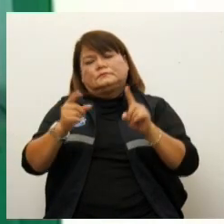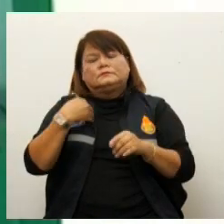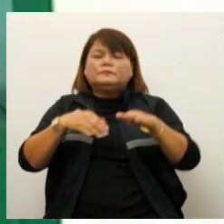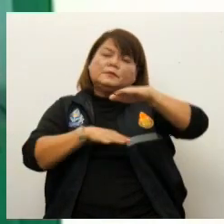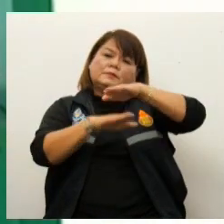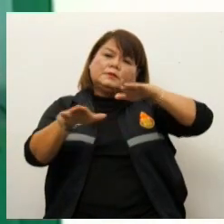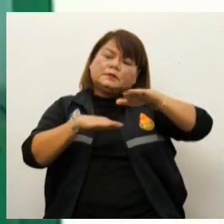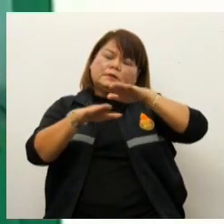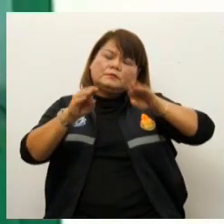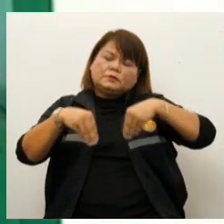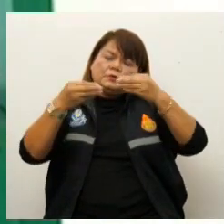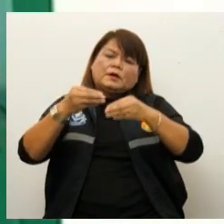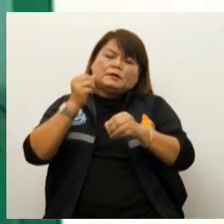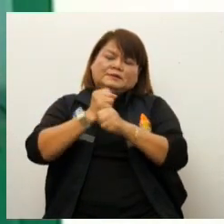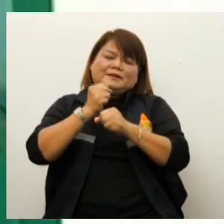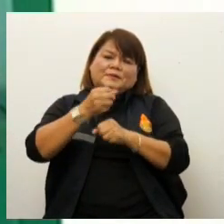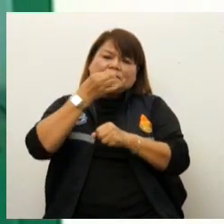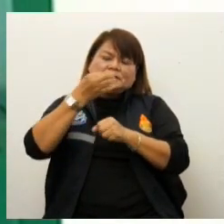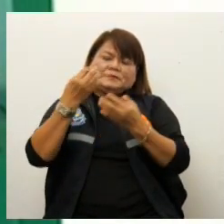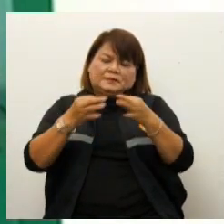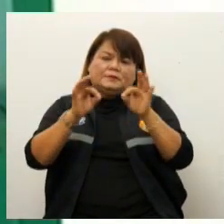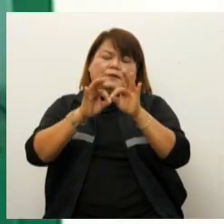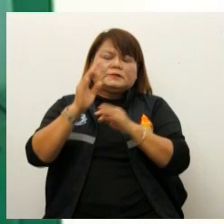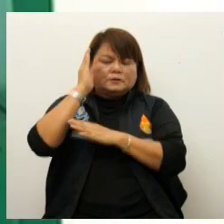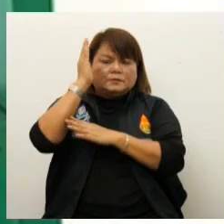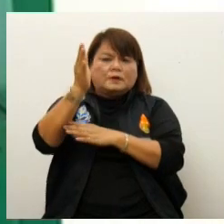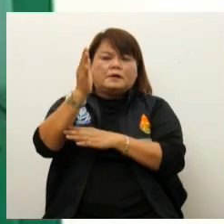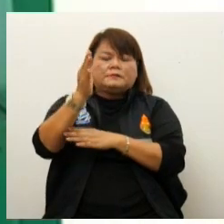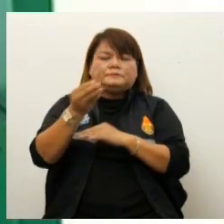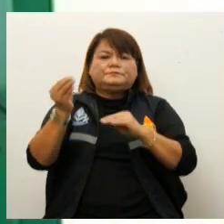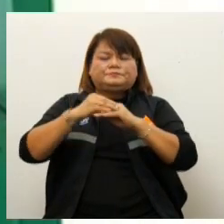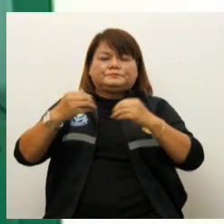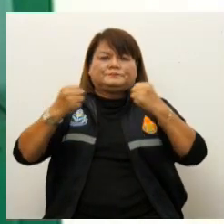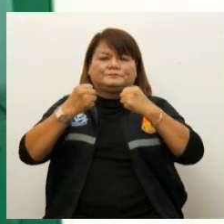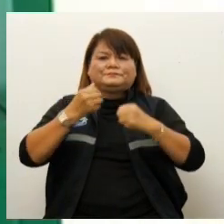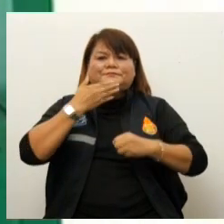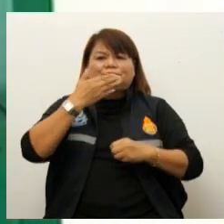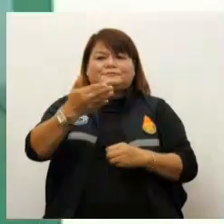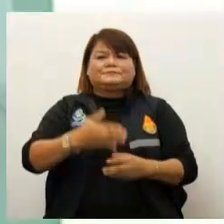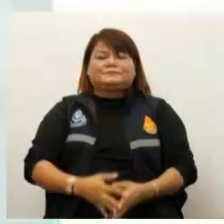านไปสู่การประกอบอาชีพหลักและเสริมในอนาคตได้อย่างมั่นคงและยั่งยืน